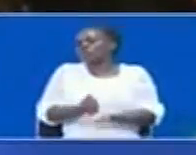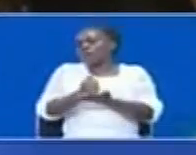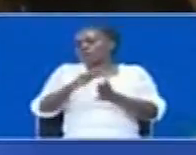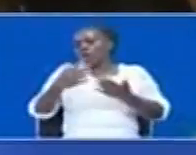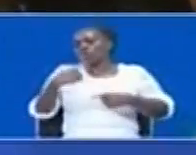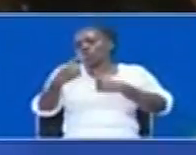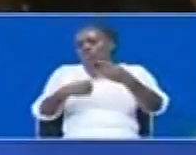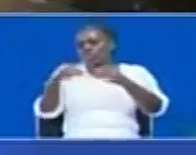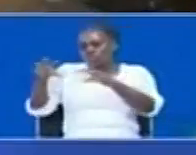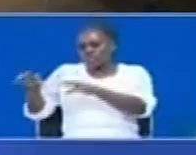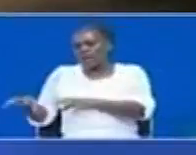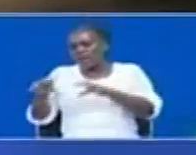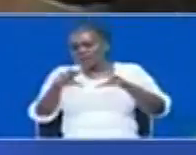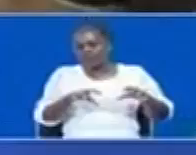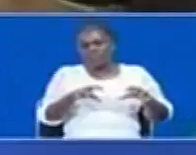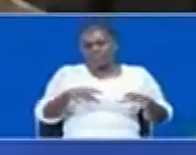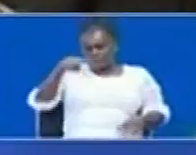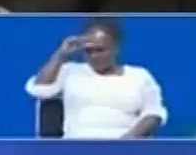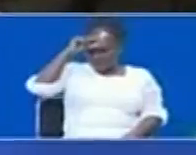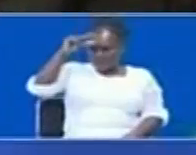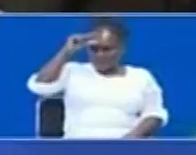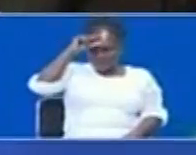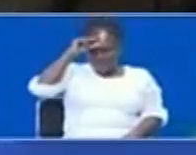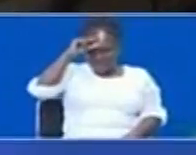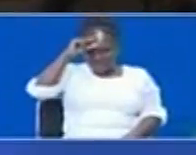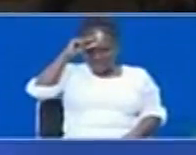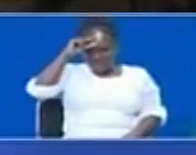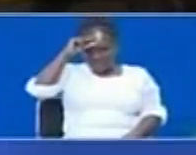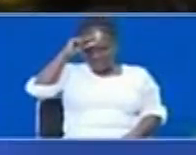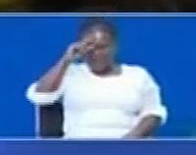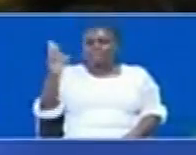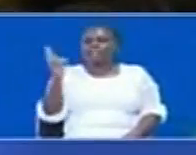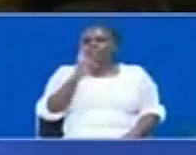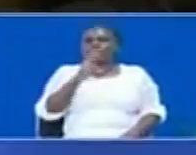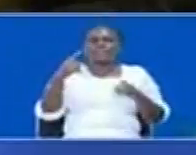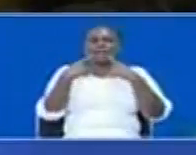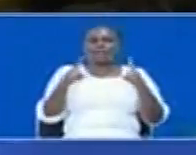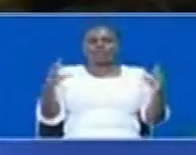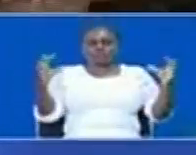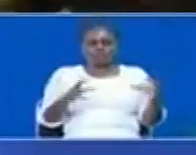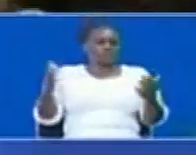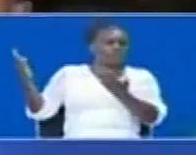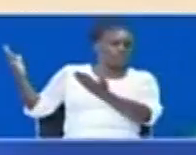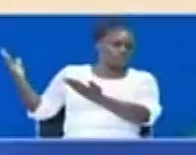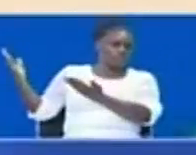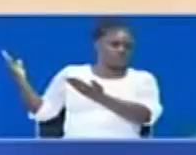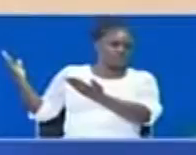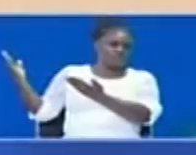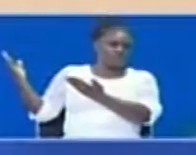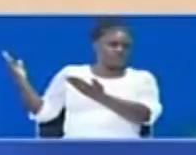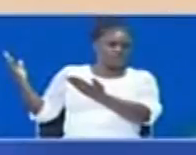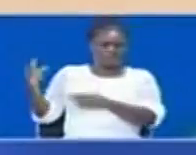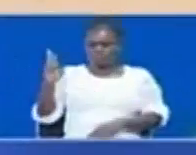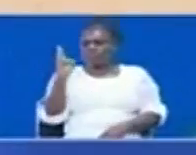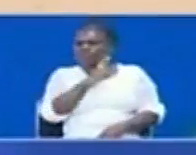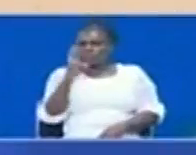wataendelea kufa kwa kiu? Huku serikali ikiutaja ukame kama janga la taifa kwa wakazi wa eneo hili, jinamizi